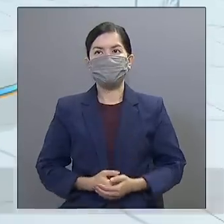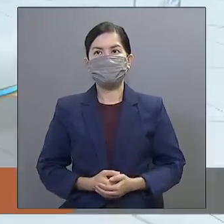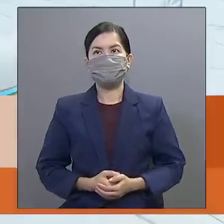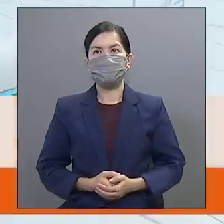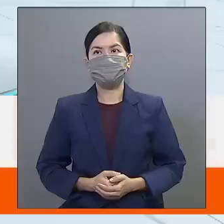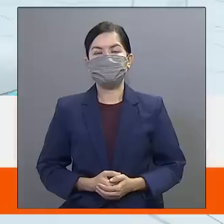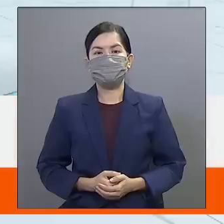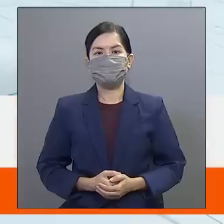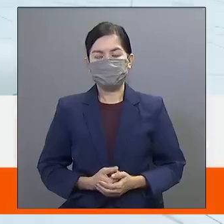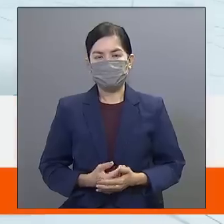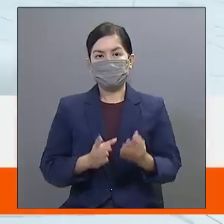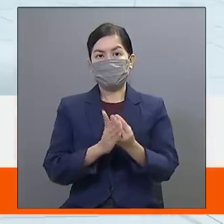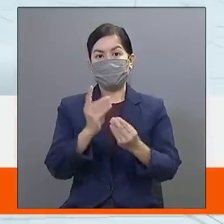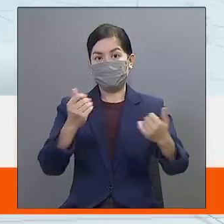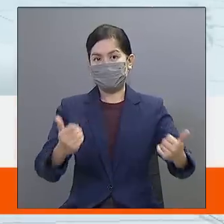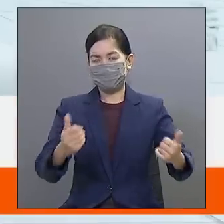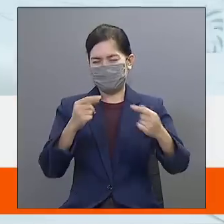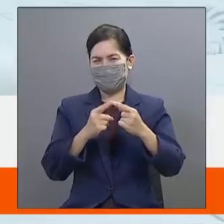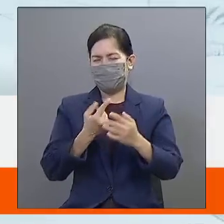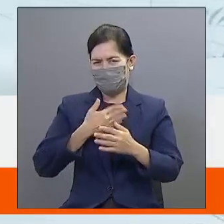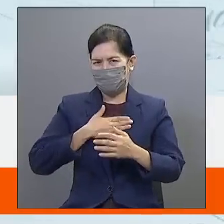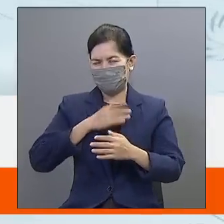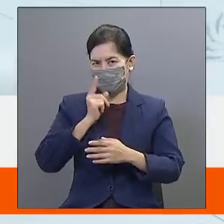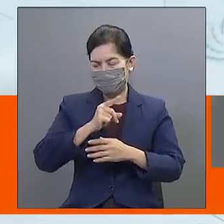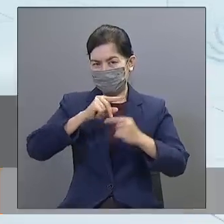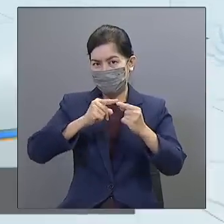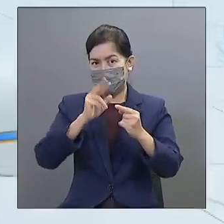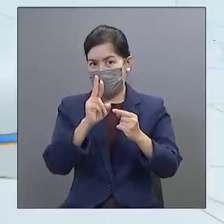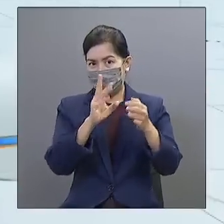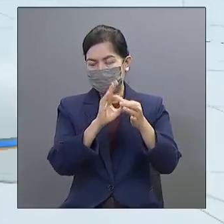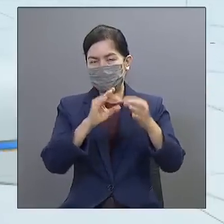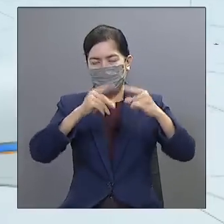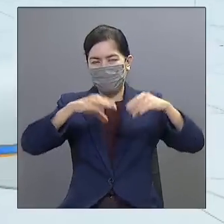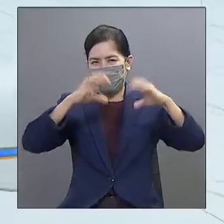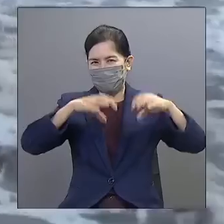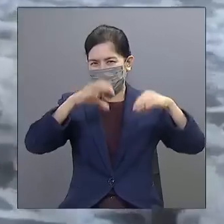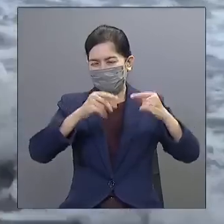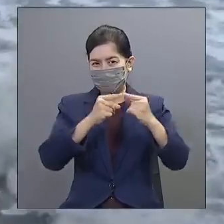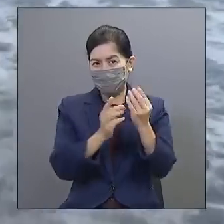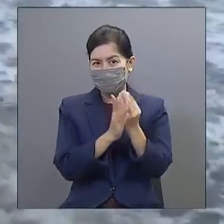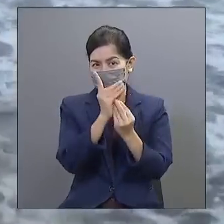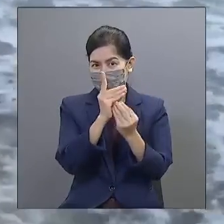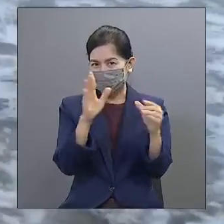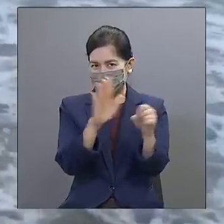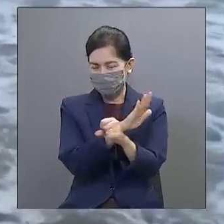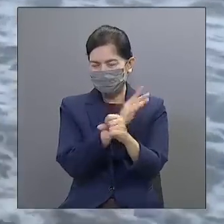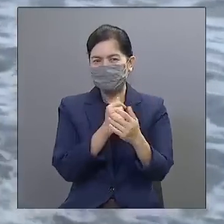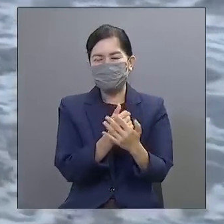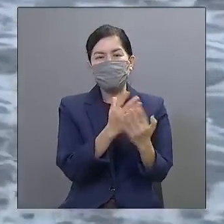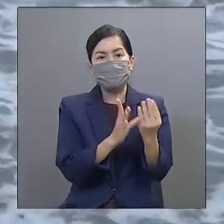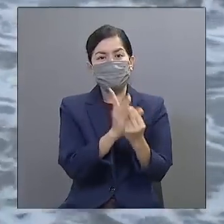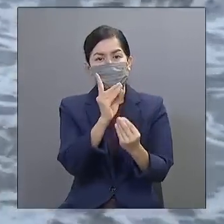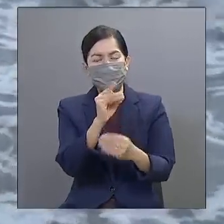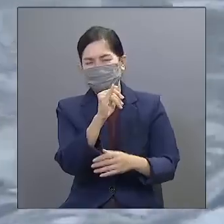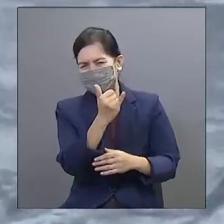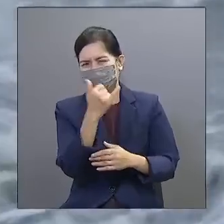วัสดีค่ะสัปดาห์นี้ก็เป็นสัปดาห์ที่เราจะต้องรับมือกับฝนที่ตกหนักในช่วงตลอดทั้งสัปดาห์นี้เลยนะคะและยังเป็นสัปดาห์ที่มีโอกาสเสี่ย